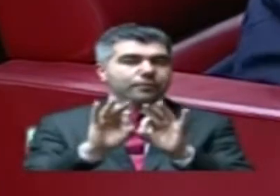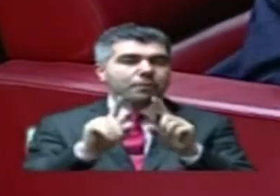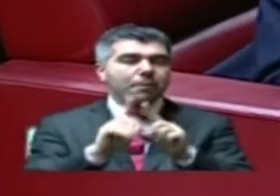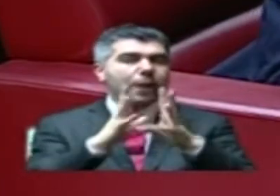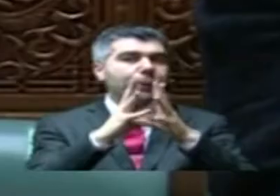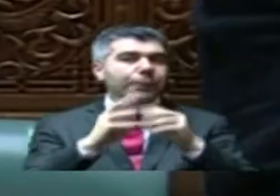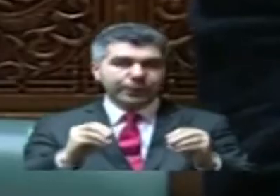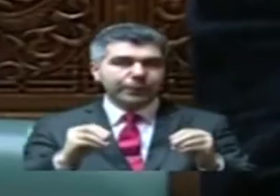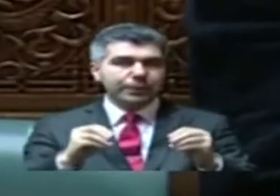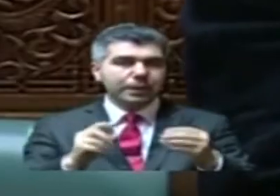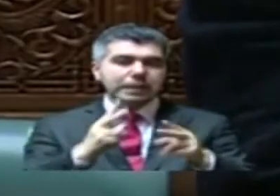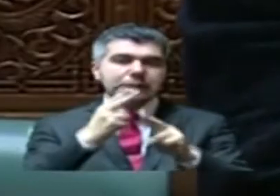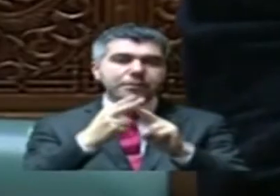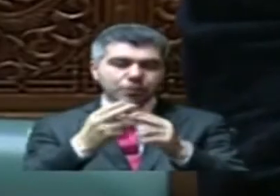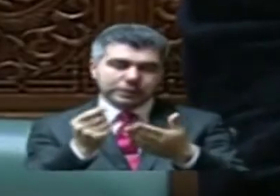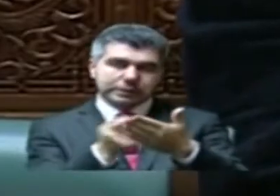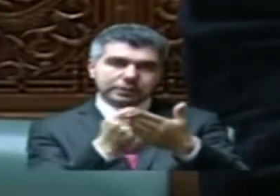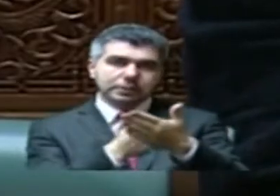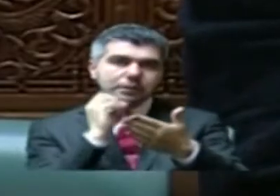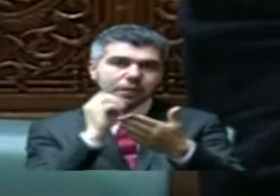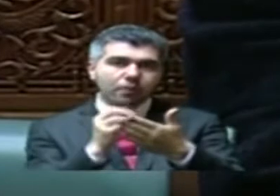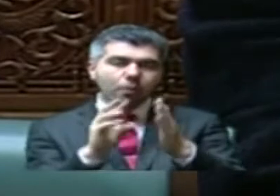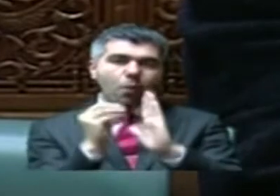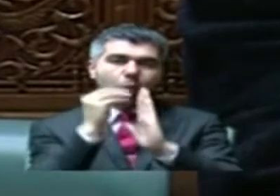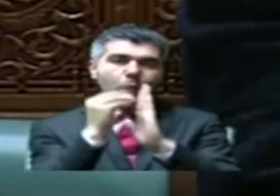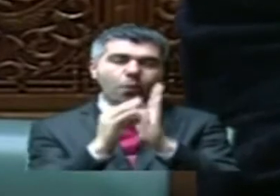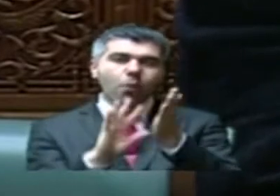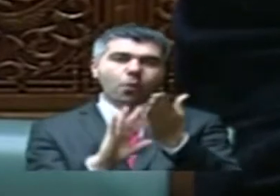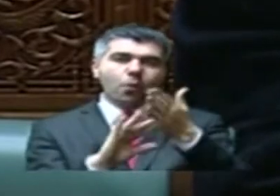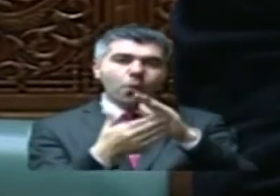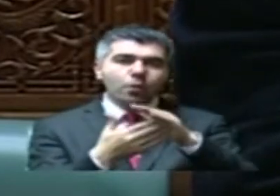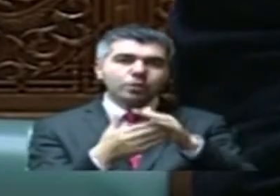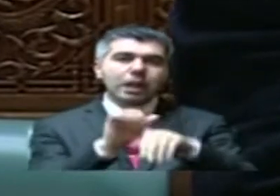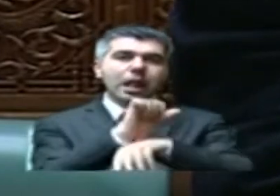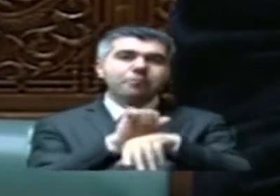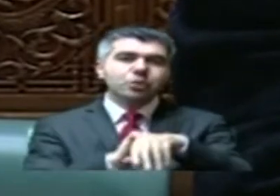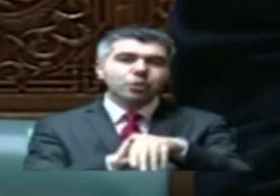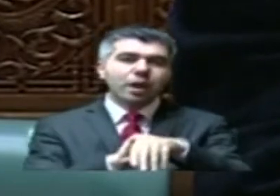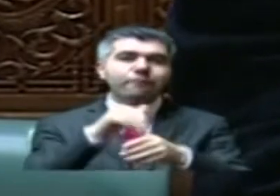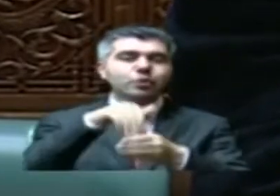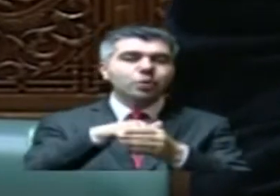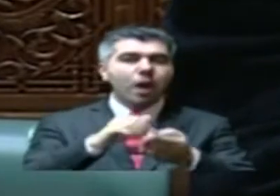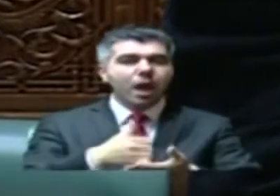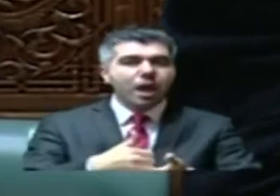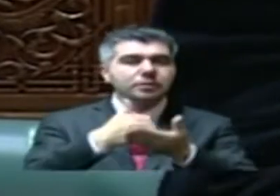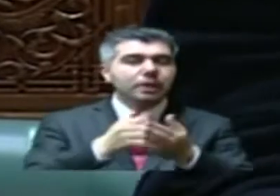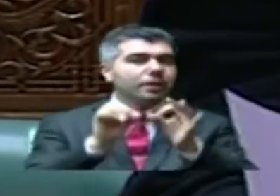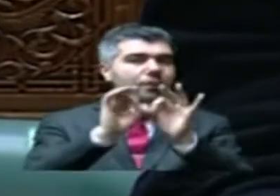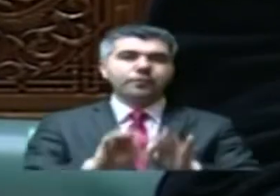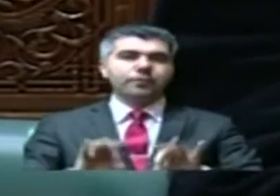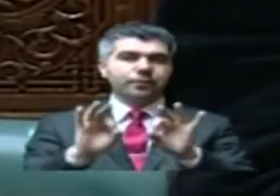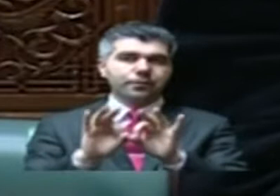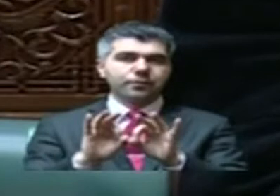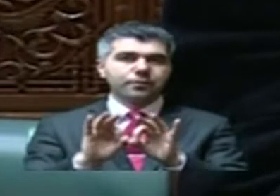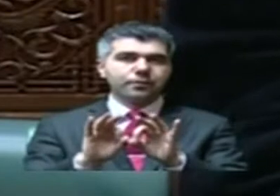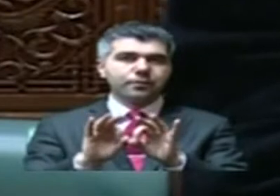لها، وأيضا عدم تصريح أغلب العاملات لدى الصندوق الوطني للضمان الاجتماعي، ما يضفي الهشاشة أكثر